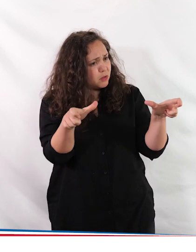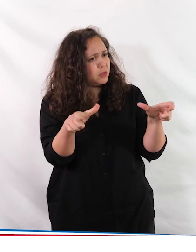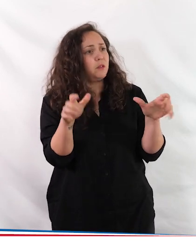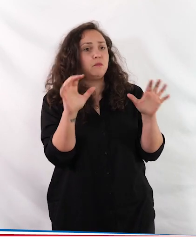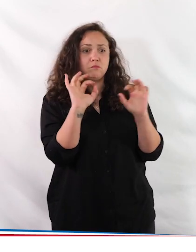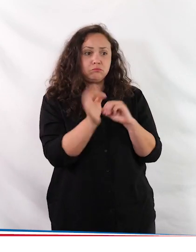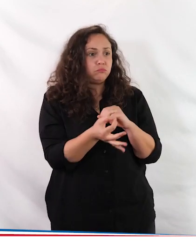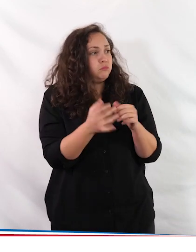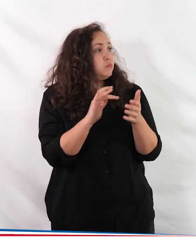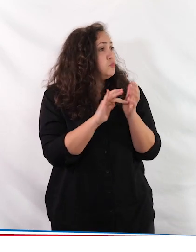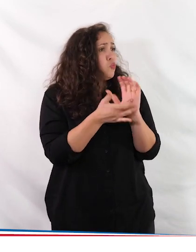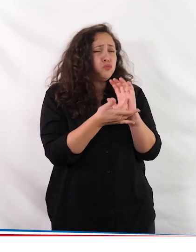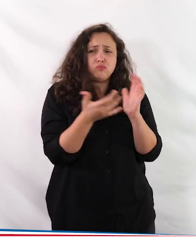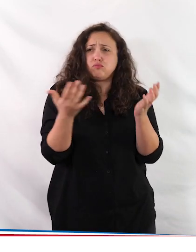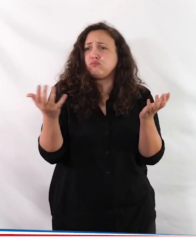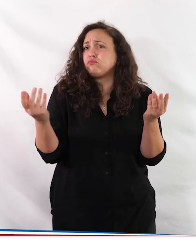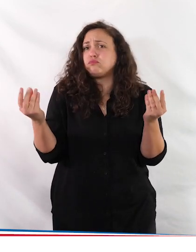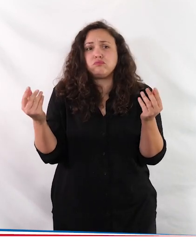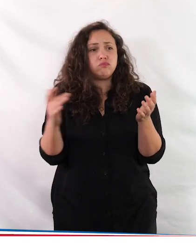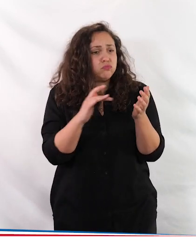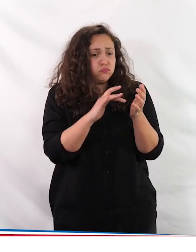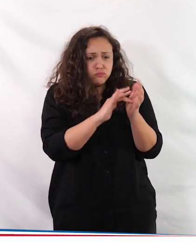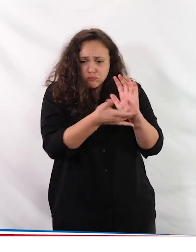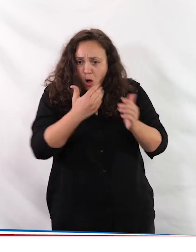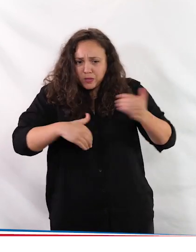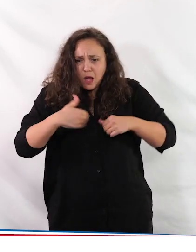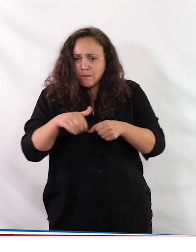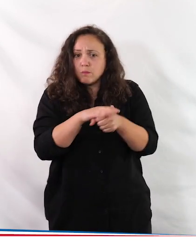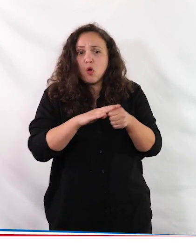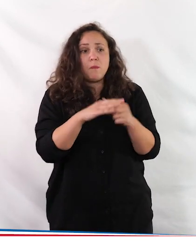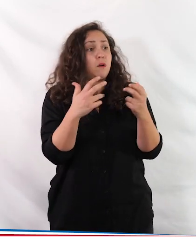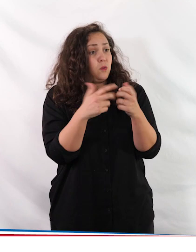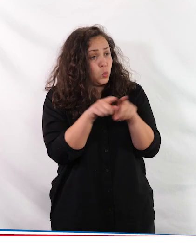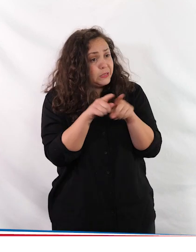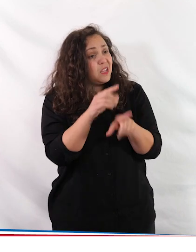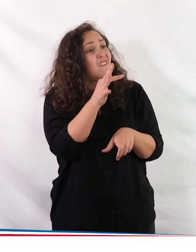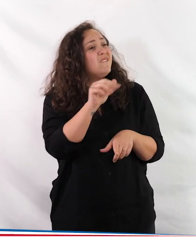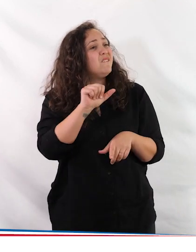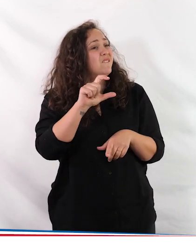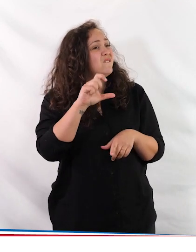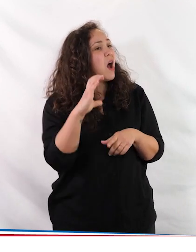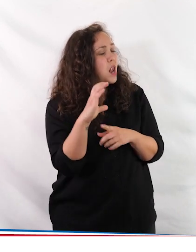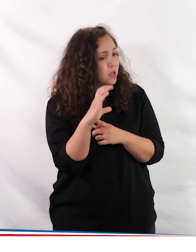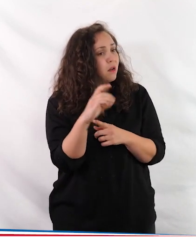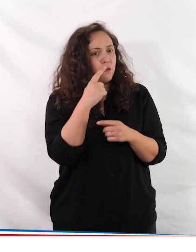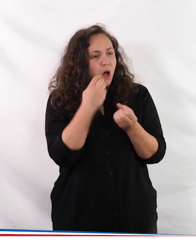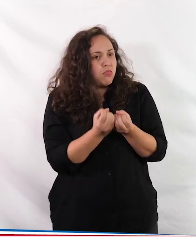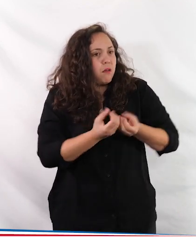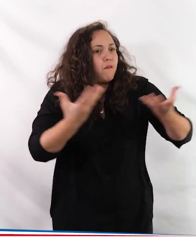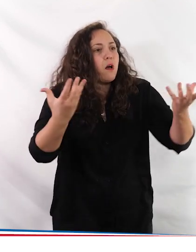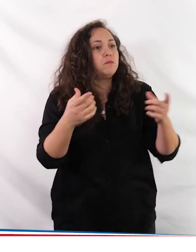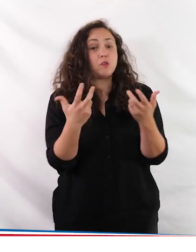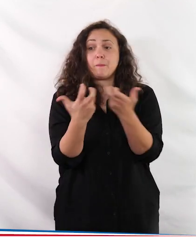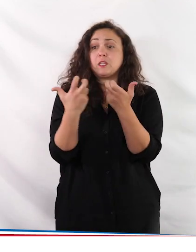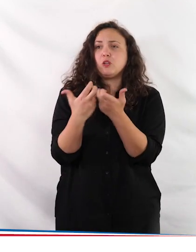accessible à tous les handicaps. Le facile à lire et à comprendre qu'on a développé. Par